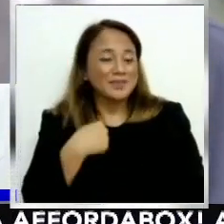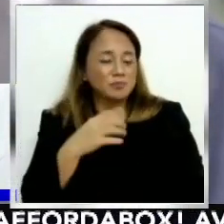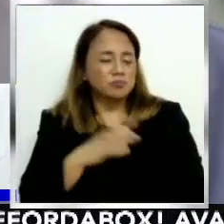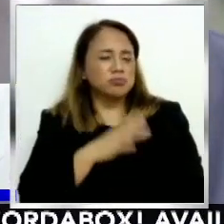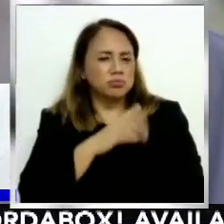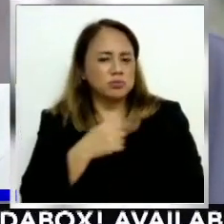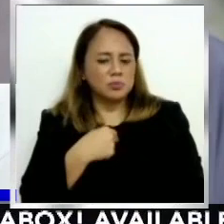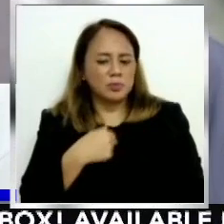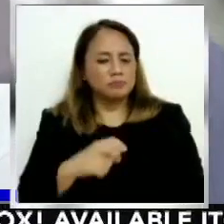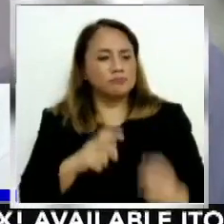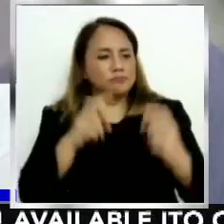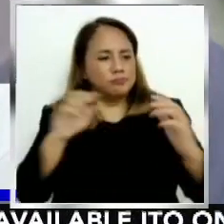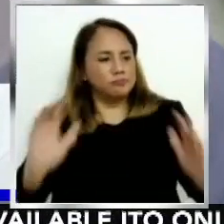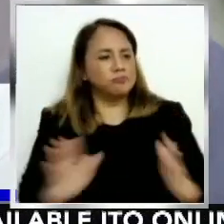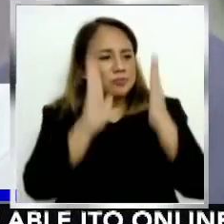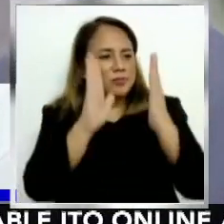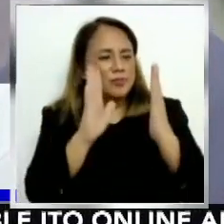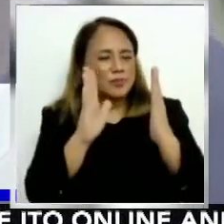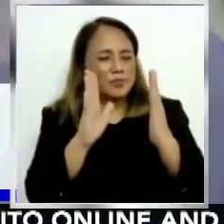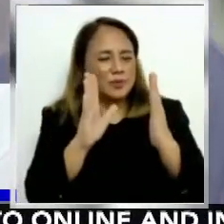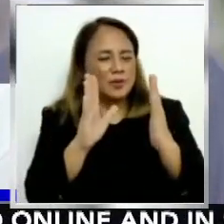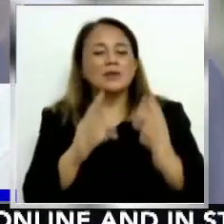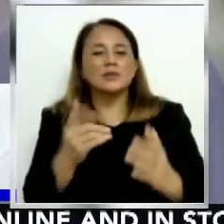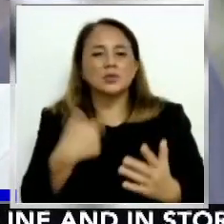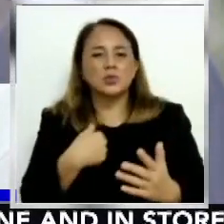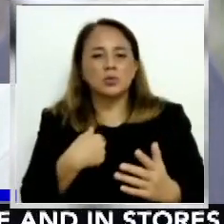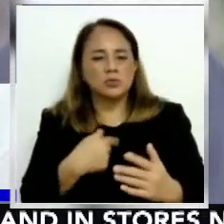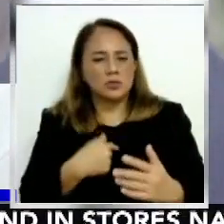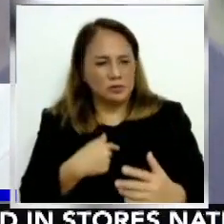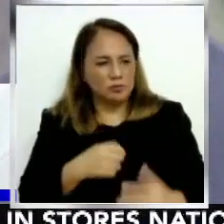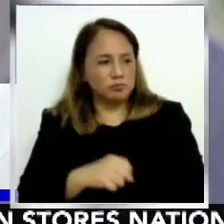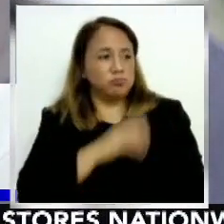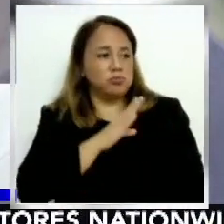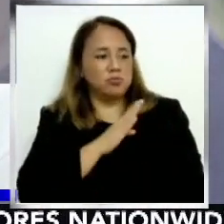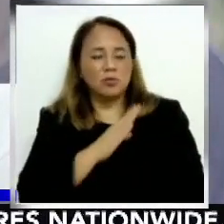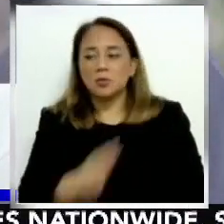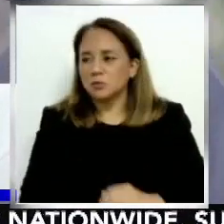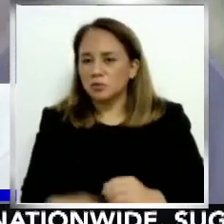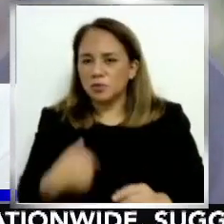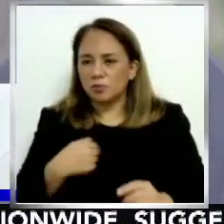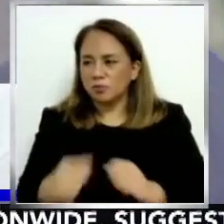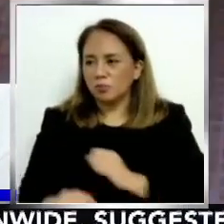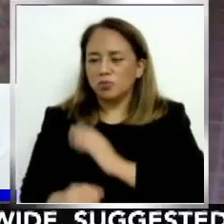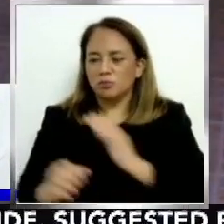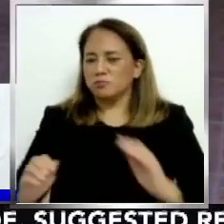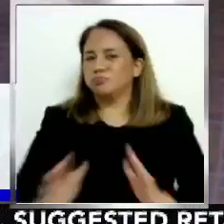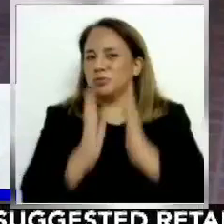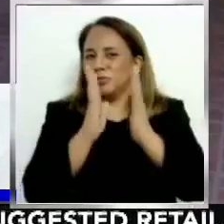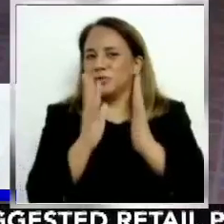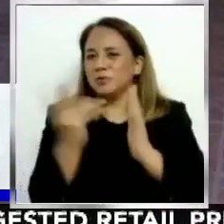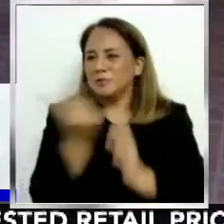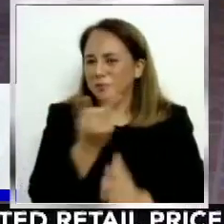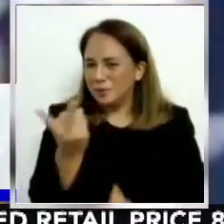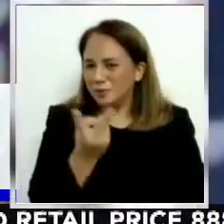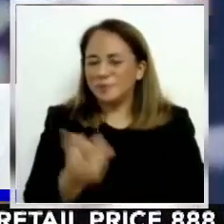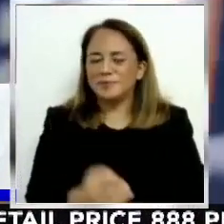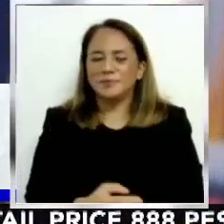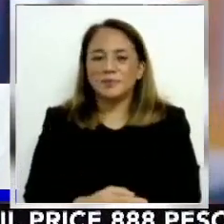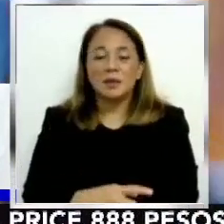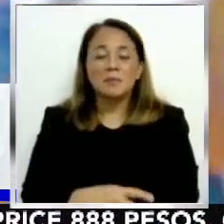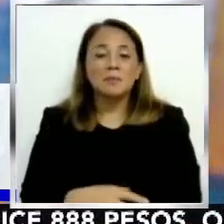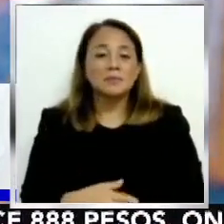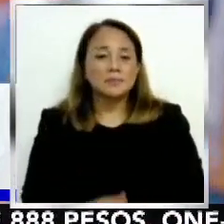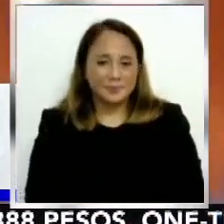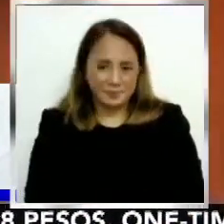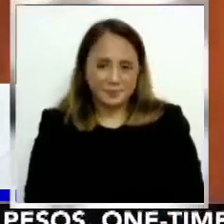Martina? Hindi, di ba? So kung palaban siya, lalong magiging palaban yung karakter ni Martina. Pero bago matunghayan ang